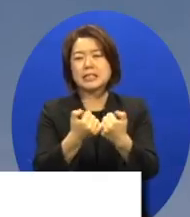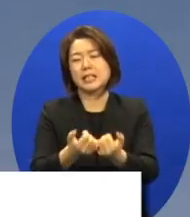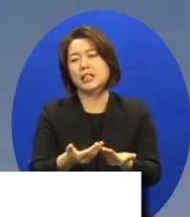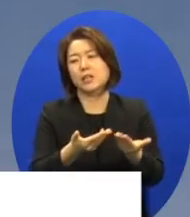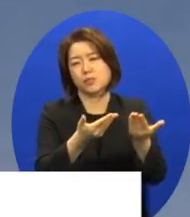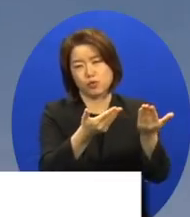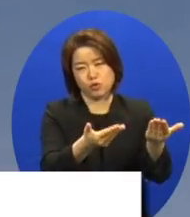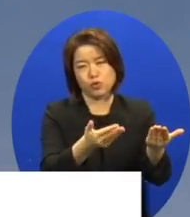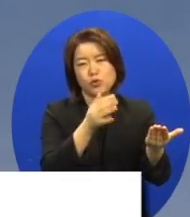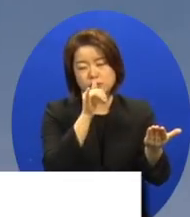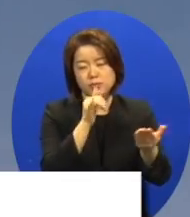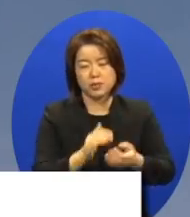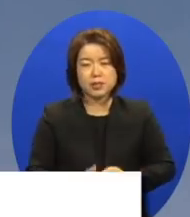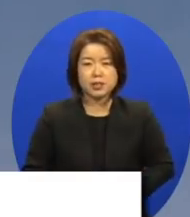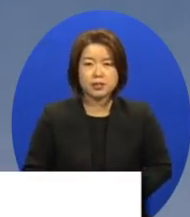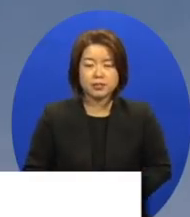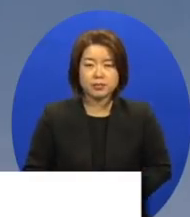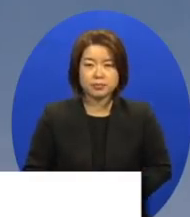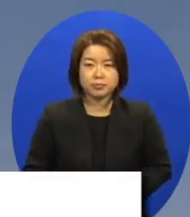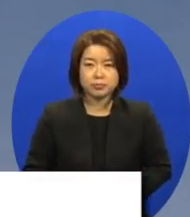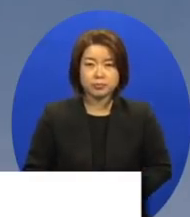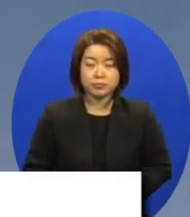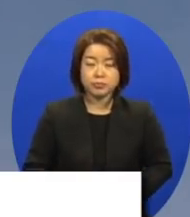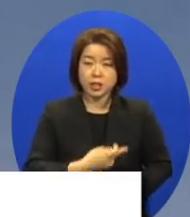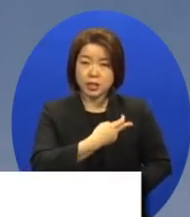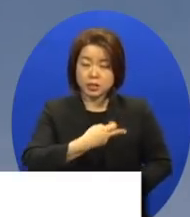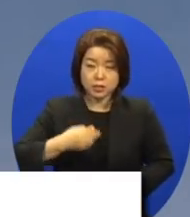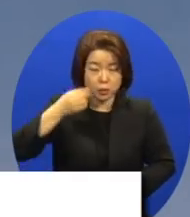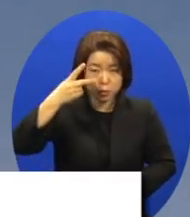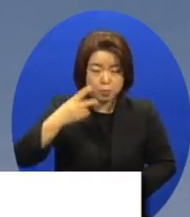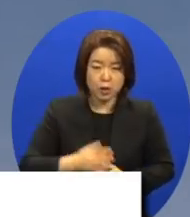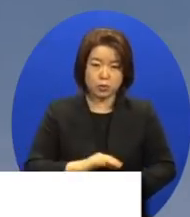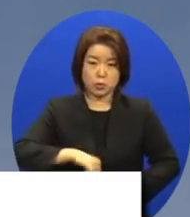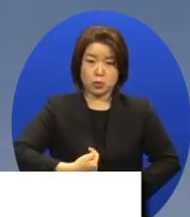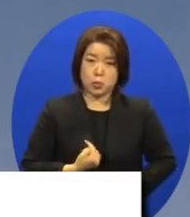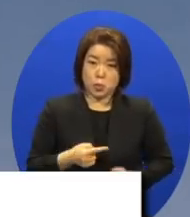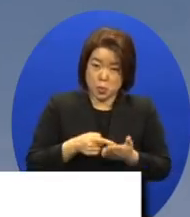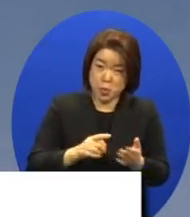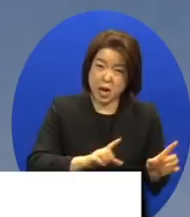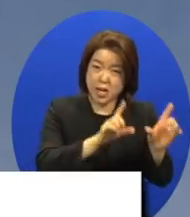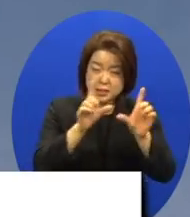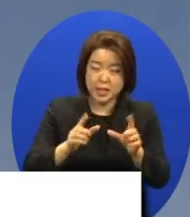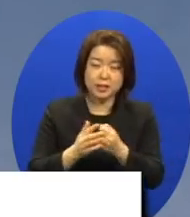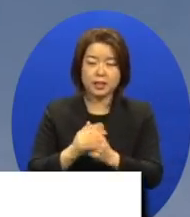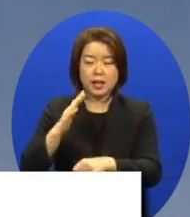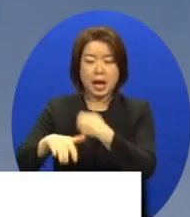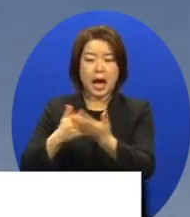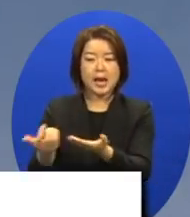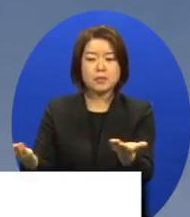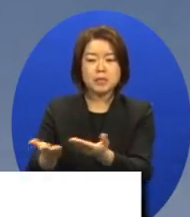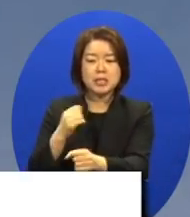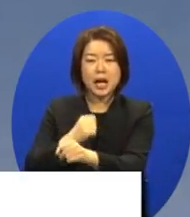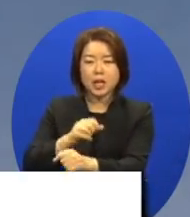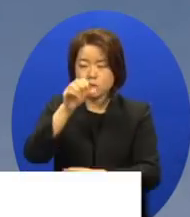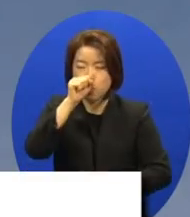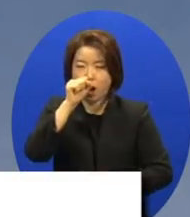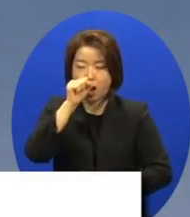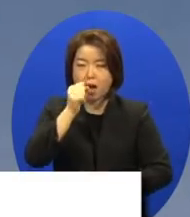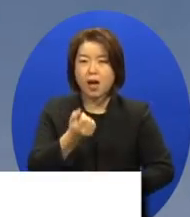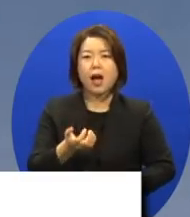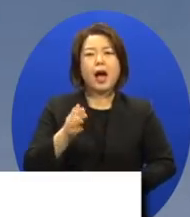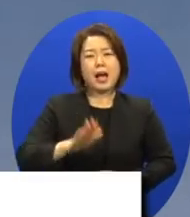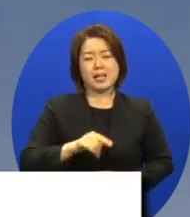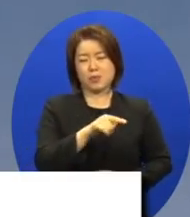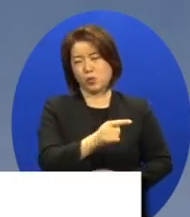말씀을 하고 있는 겁니다 사도 바울은 독신으로 사는 게 하나님의 일을 하기에 더 좋지만 그러나